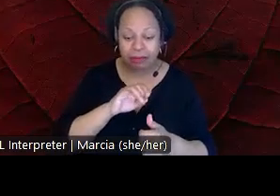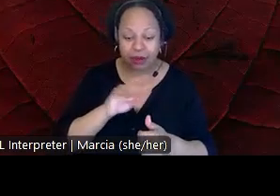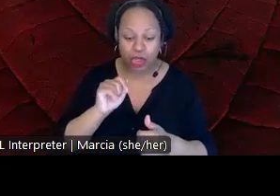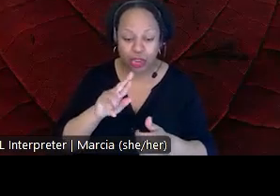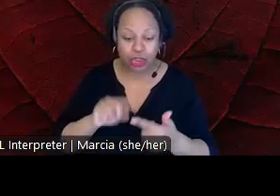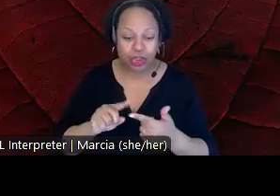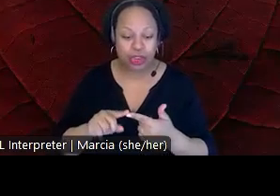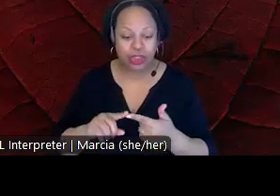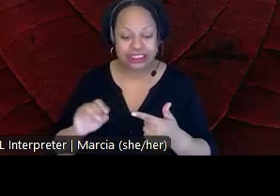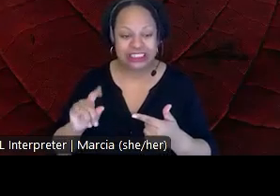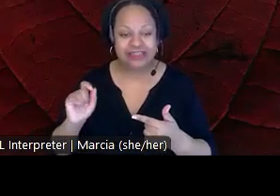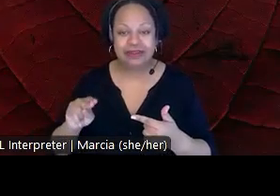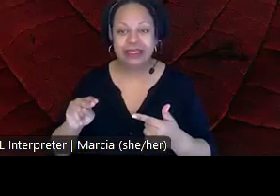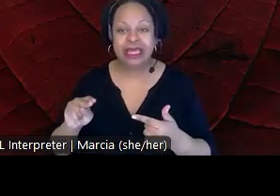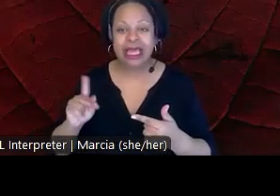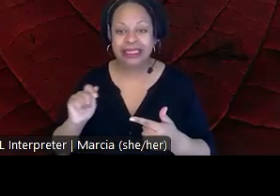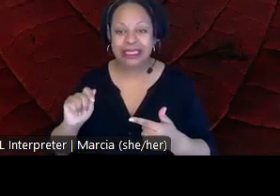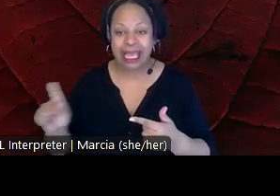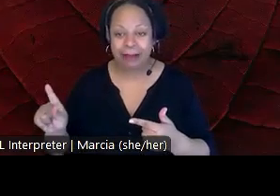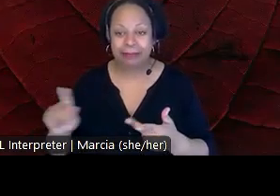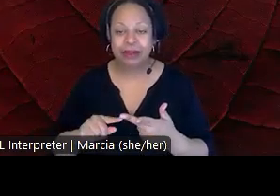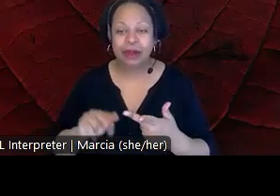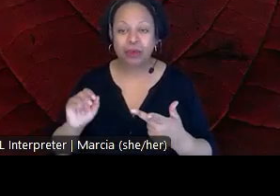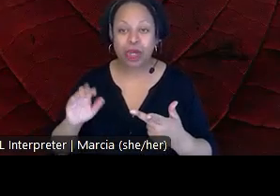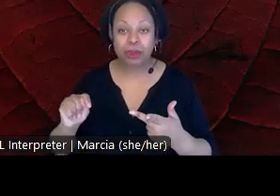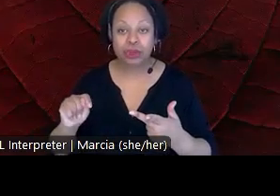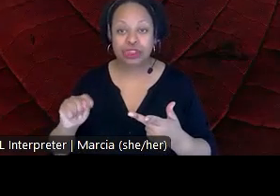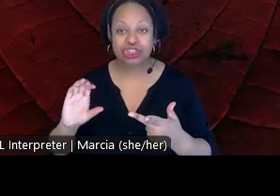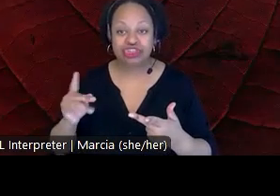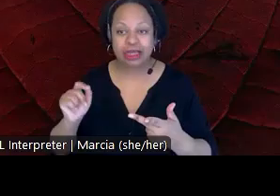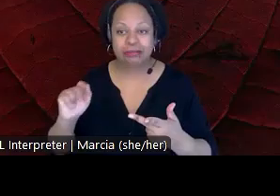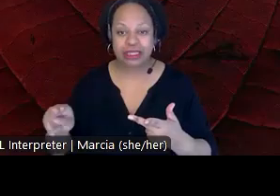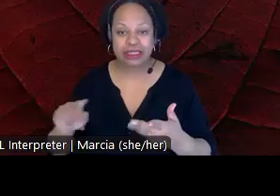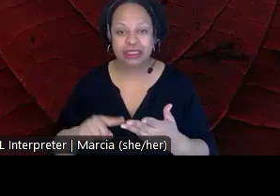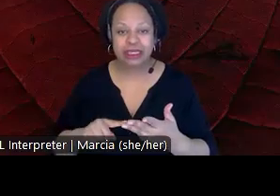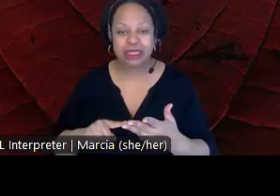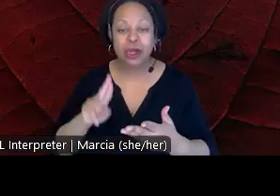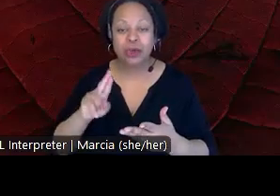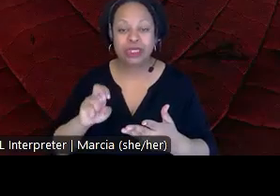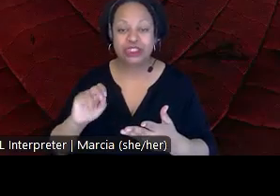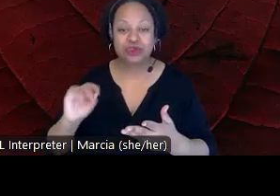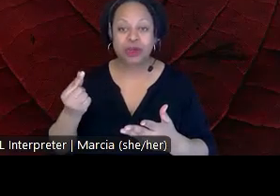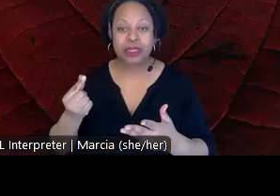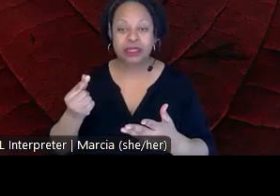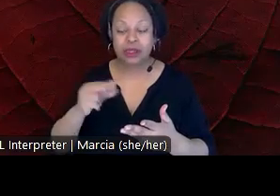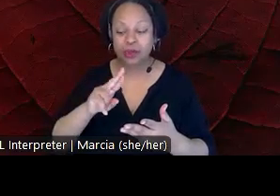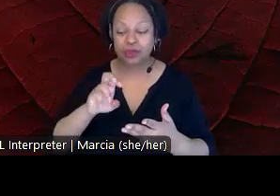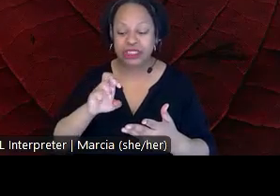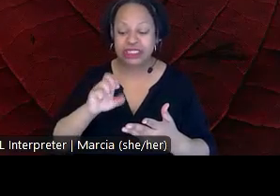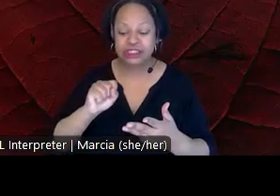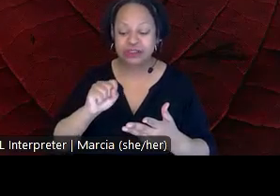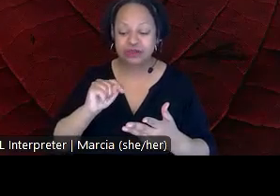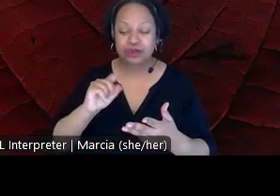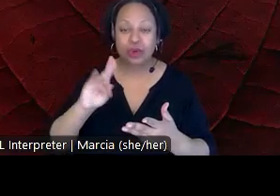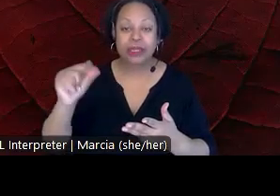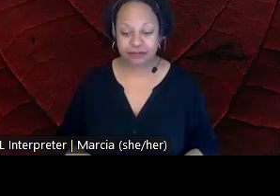voir, c'est Nick Walker, Stephen Kapp, Robert Chapman, et évidemment le projet Restoring et les autres sujets sur lesquels nous avons